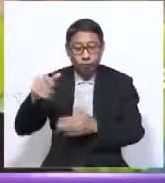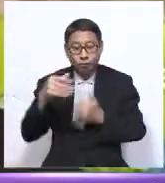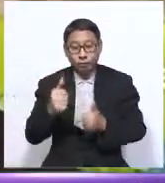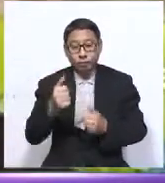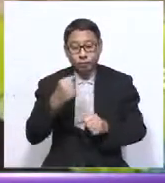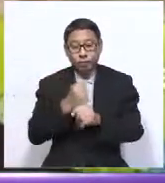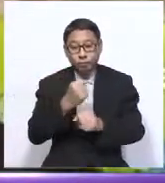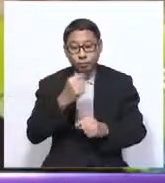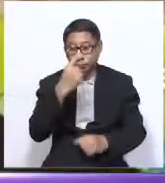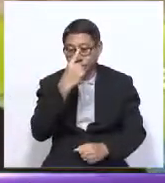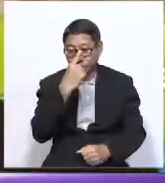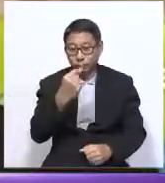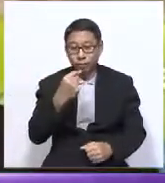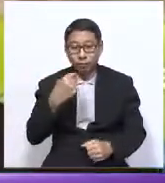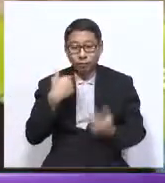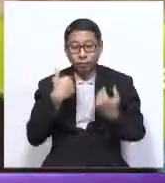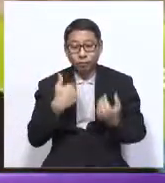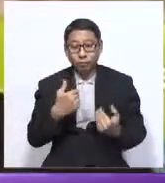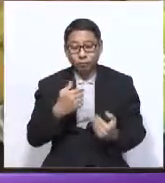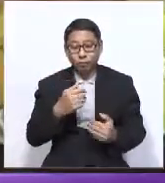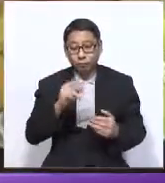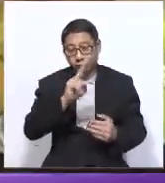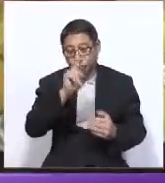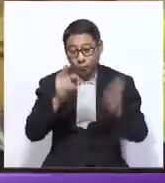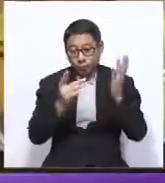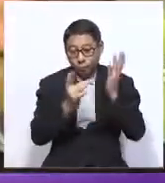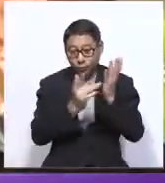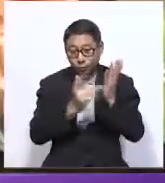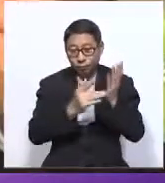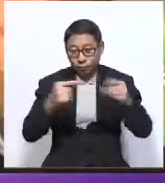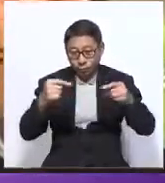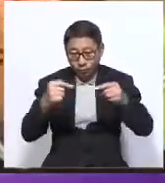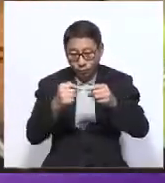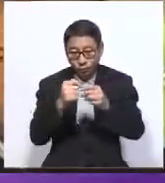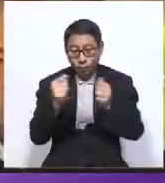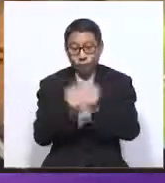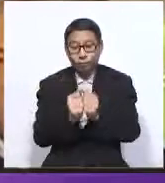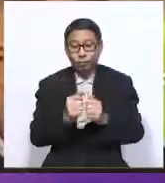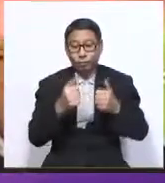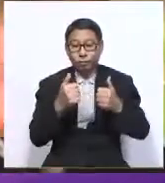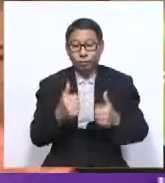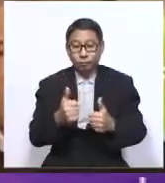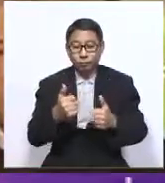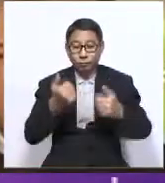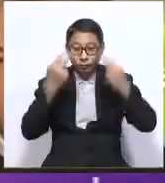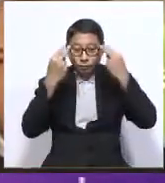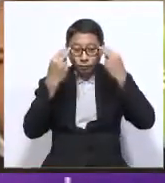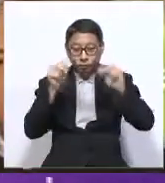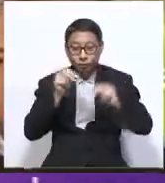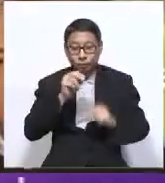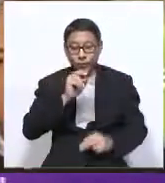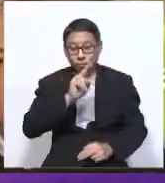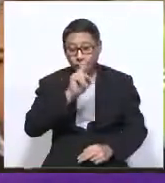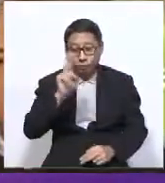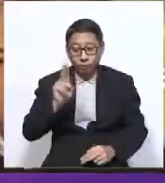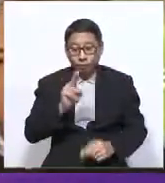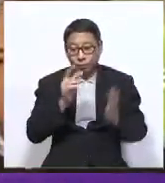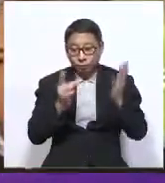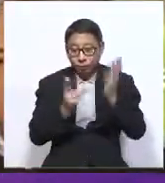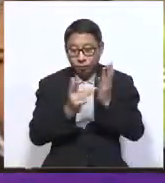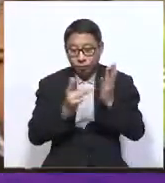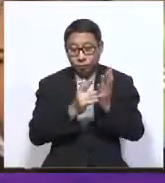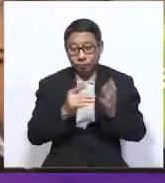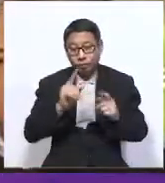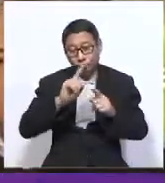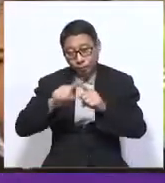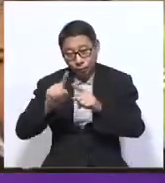ความต้องการของชาวต่างชาติรวมไปถึงใช้เทคโนโลยีที่เหมาะสมด้วยนะคะ ท่านนายกรัฐมนตรีบอกว่าอาจจะใช้นวัตกรรมน